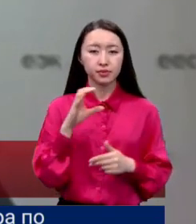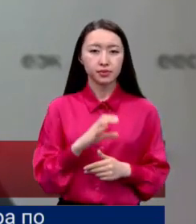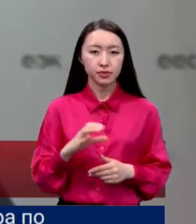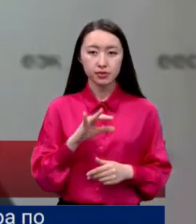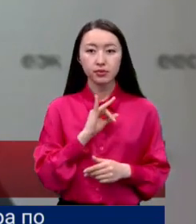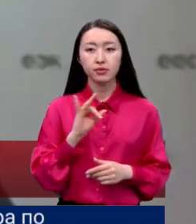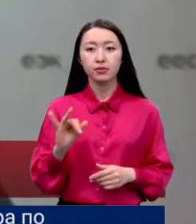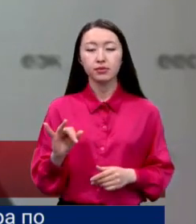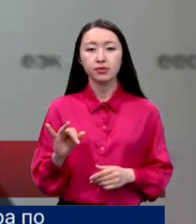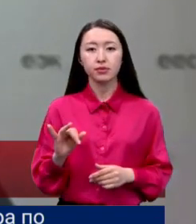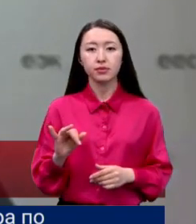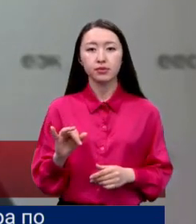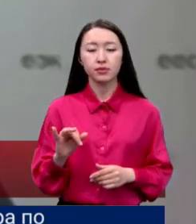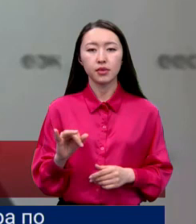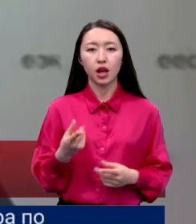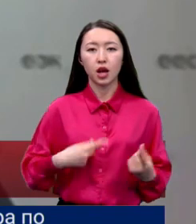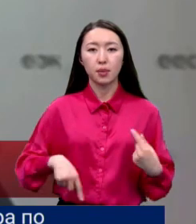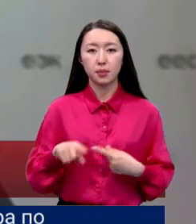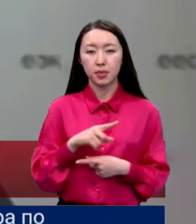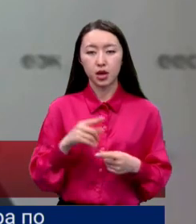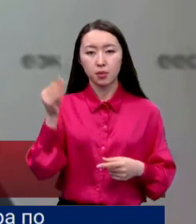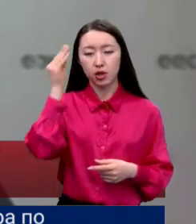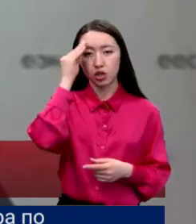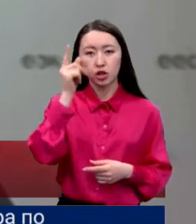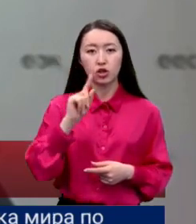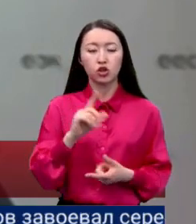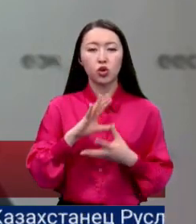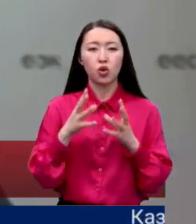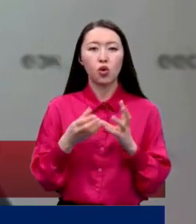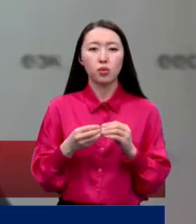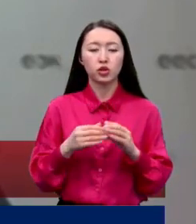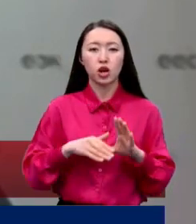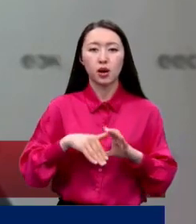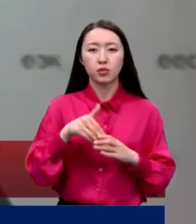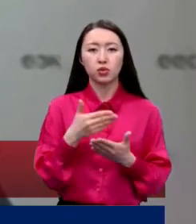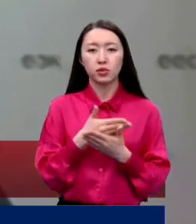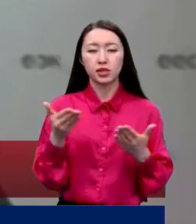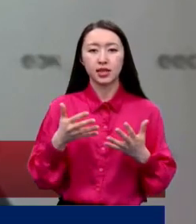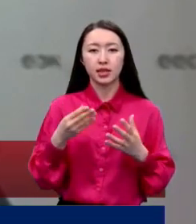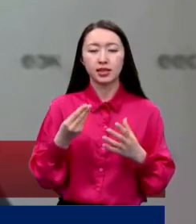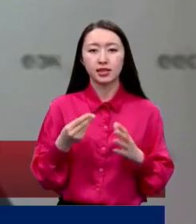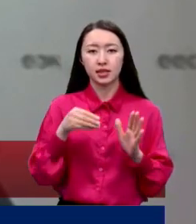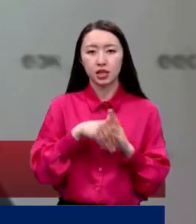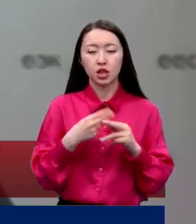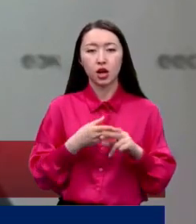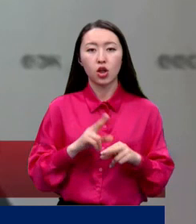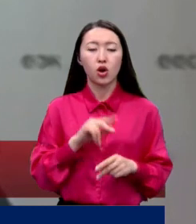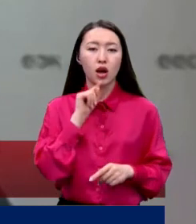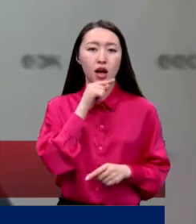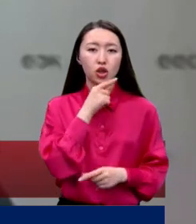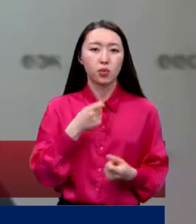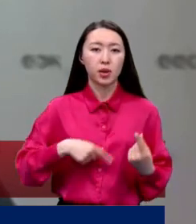И мы посчитали, что общий объем тех средств, которые сэкономит